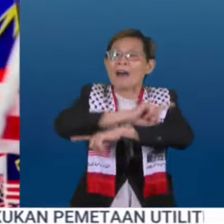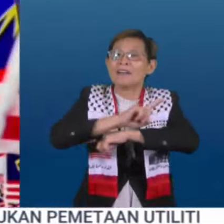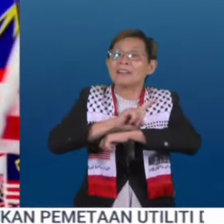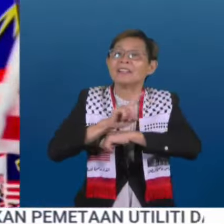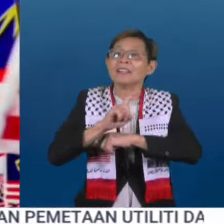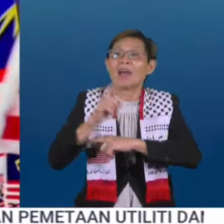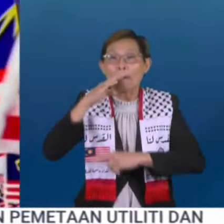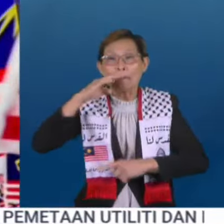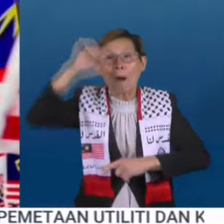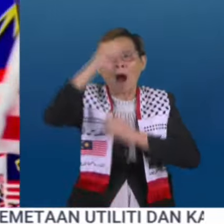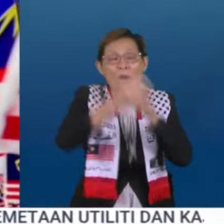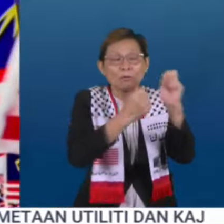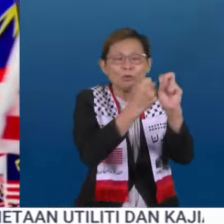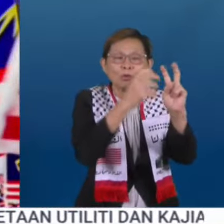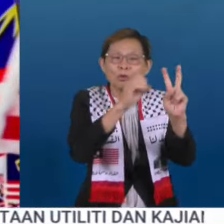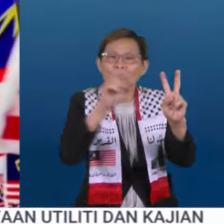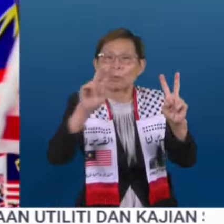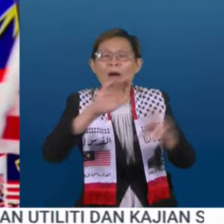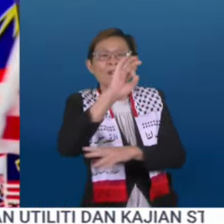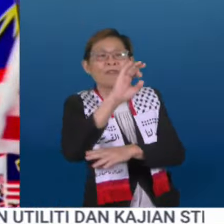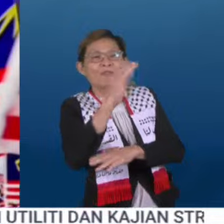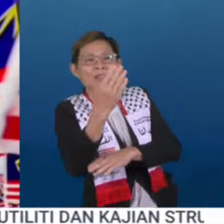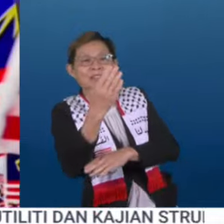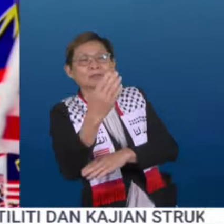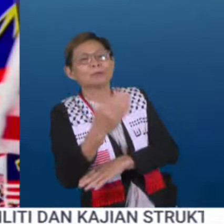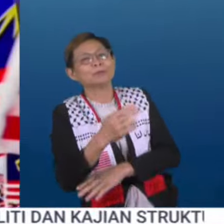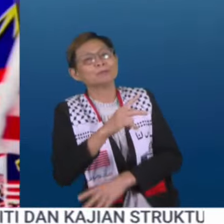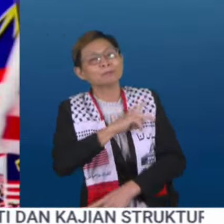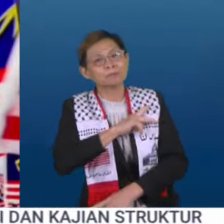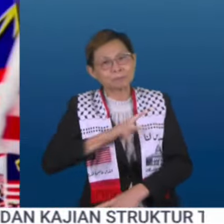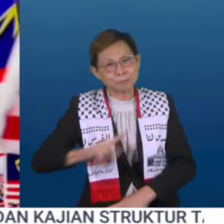Malaysia 2024 di laman Facebook rasmi Baginda.